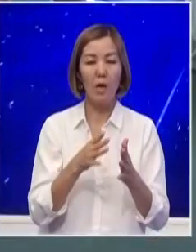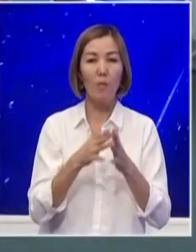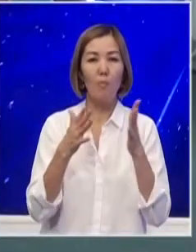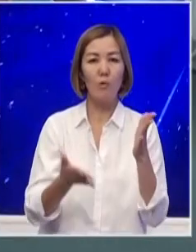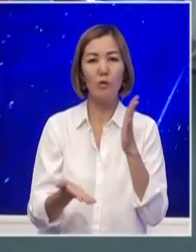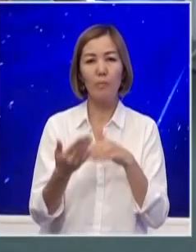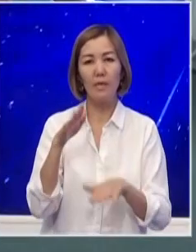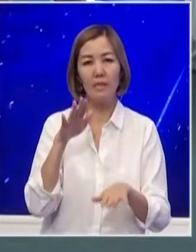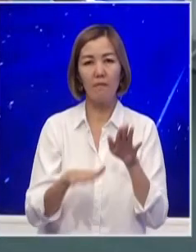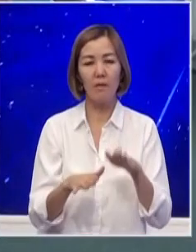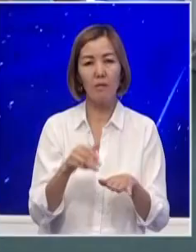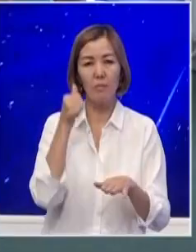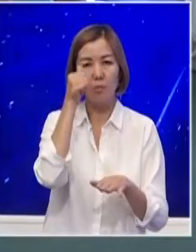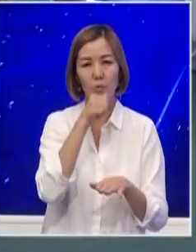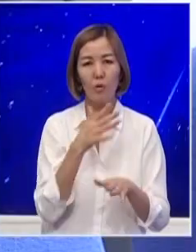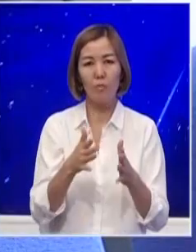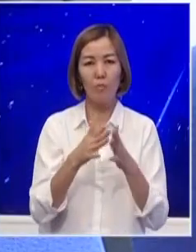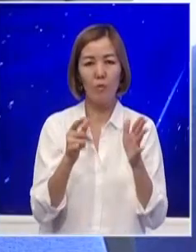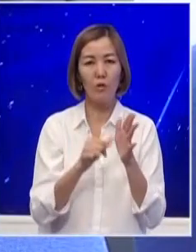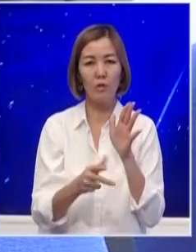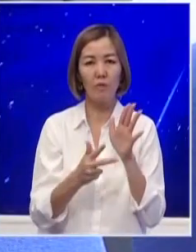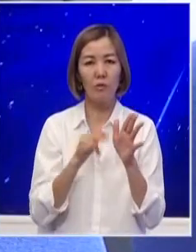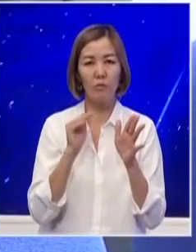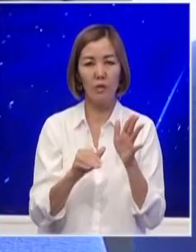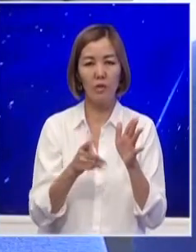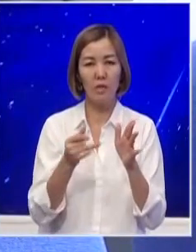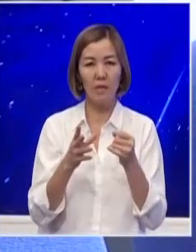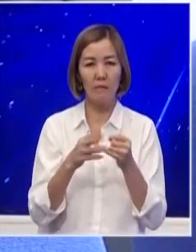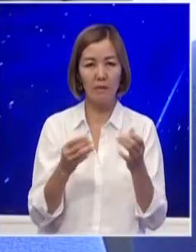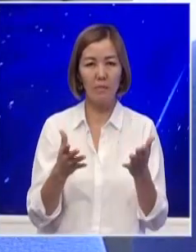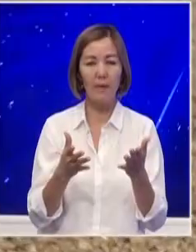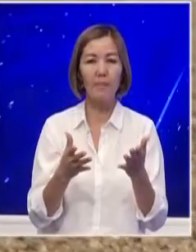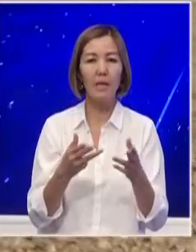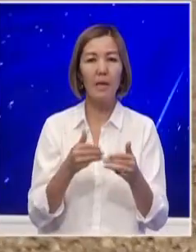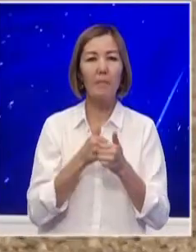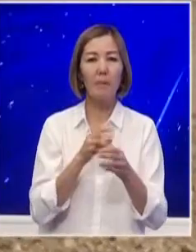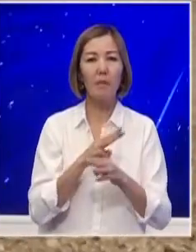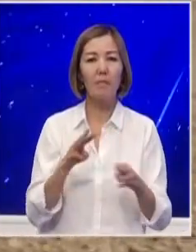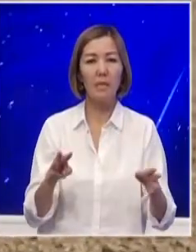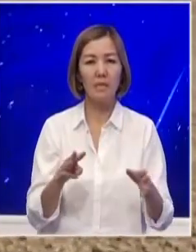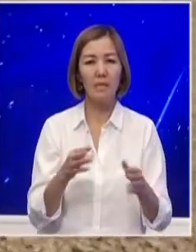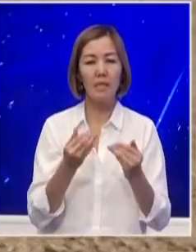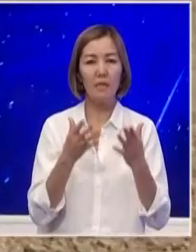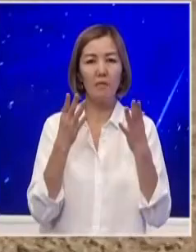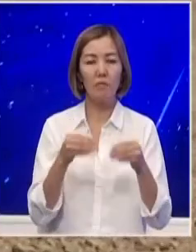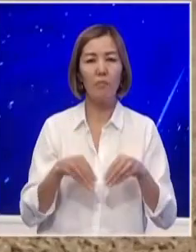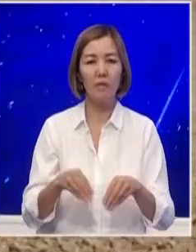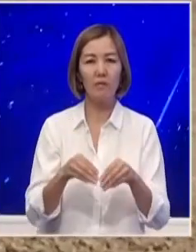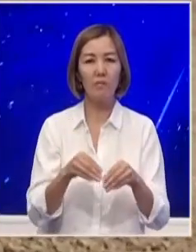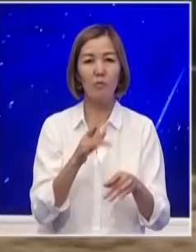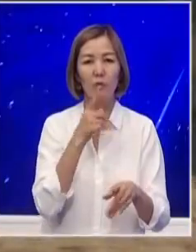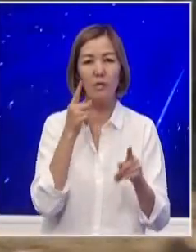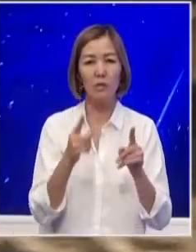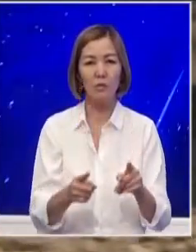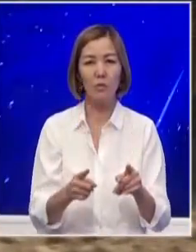больше по сравнению с предыдущим годом, более чем на 68 тысяч гектаров. Премьер-министр подчеркнул, что на сегодня посевной сезон даже в